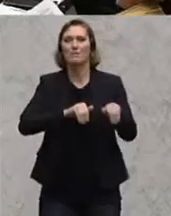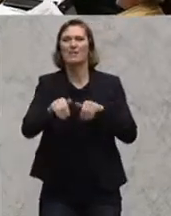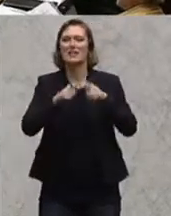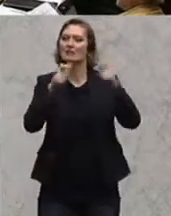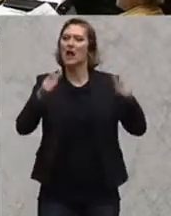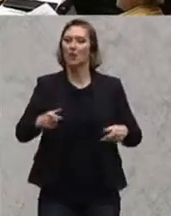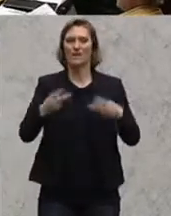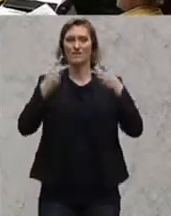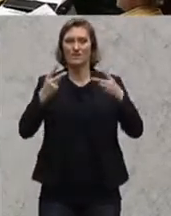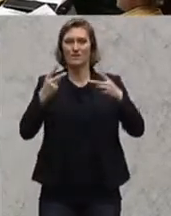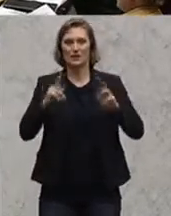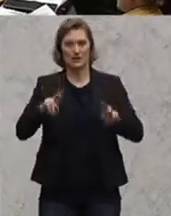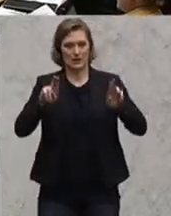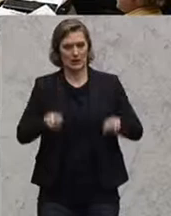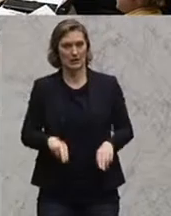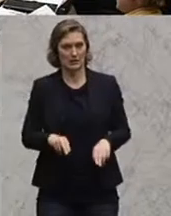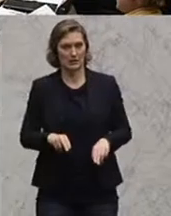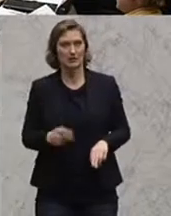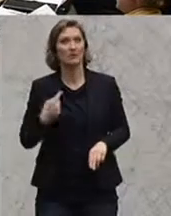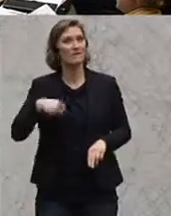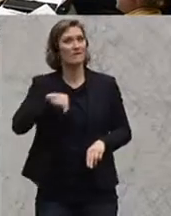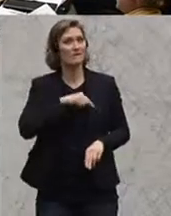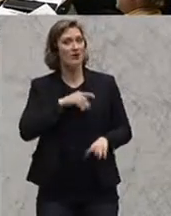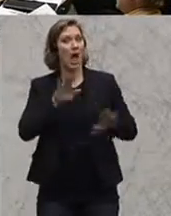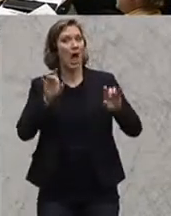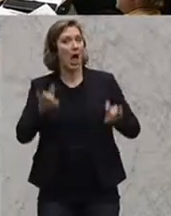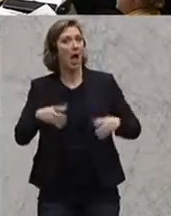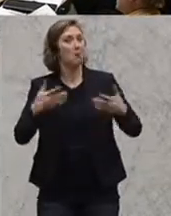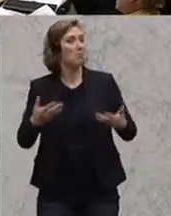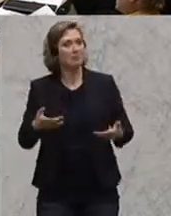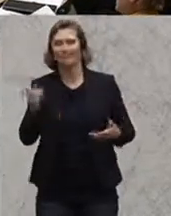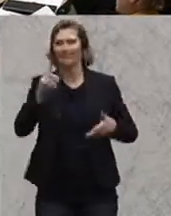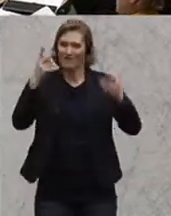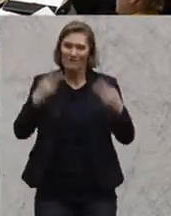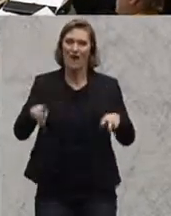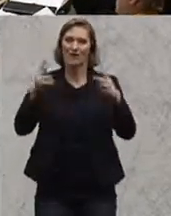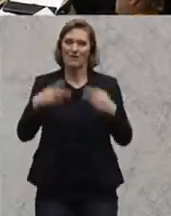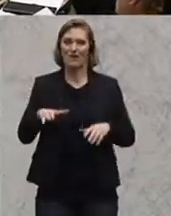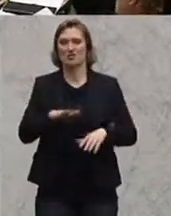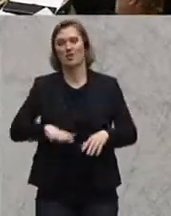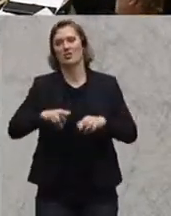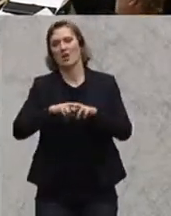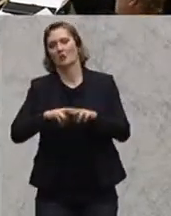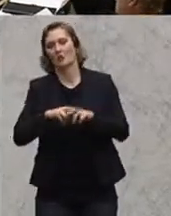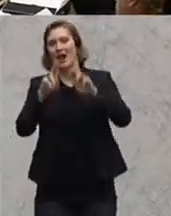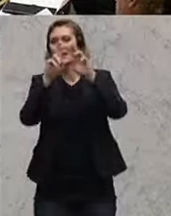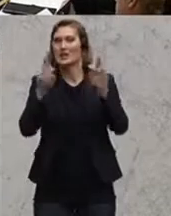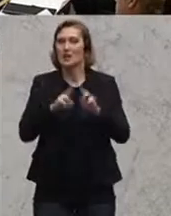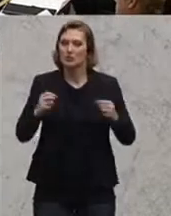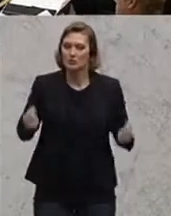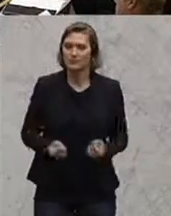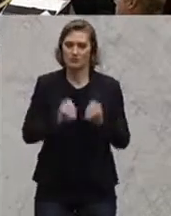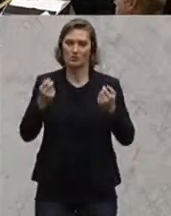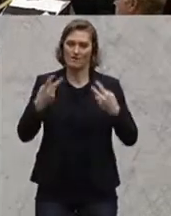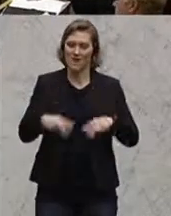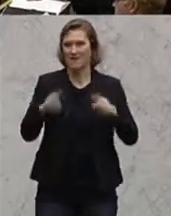waren wichtig und richtig. Aber wir müssen unbedingt auch weiterhin dieses Thema national und international immer und immer